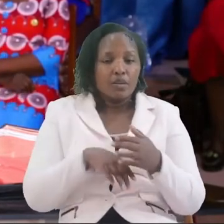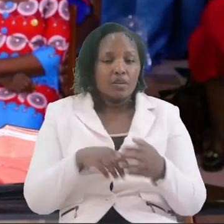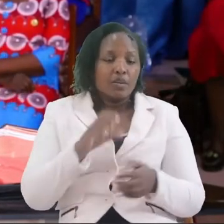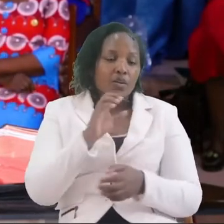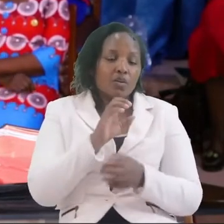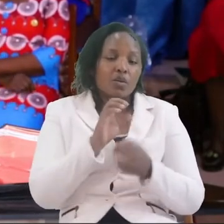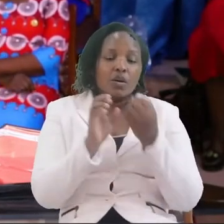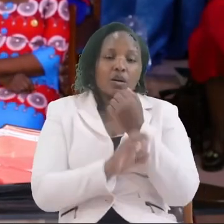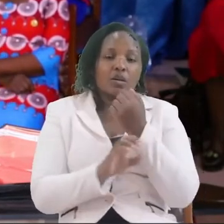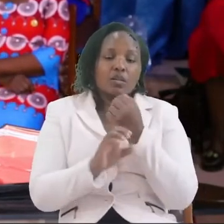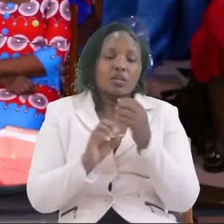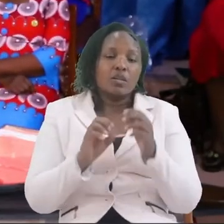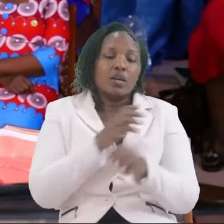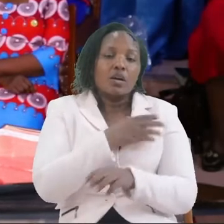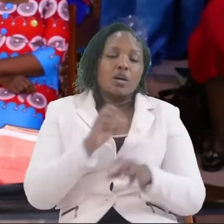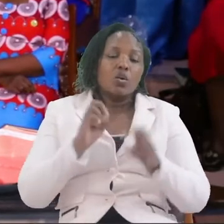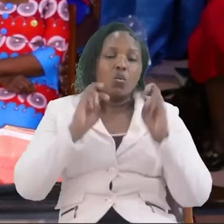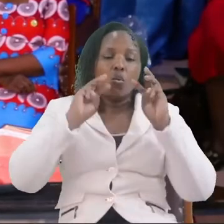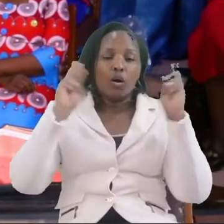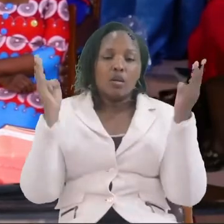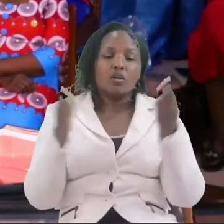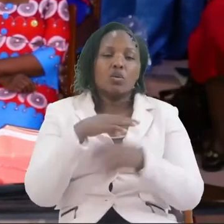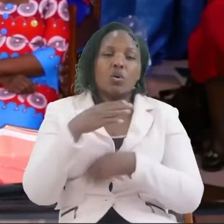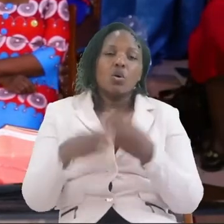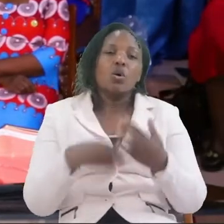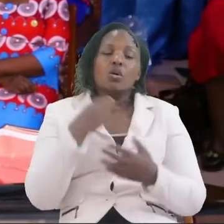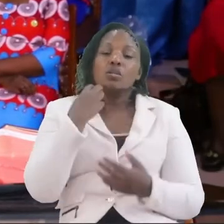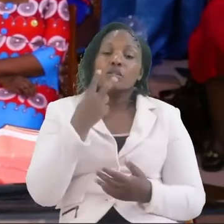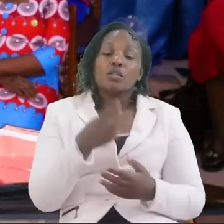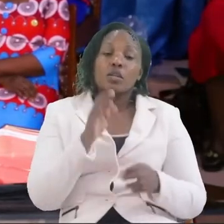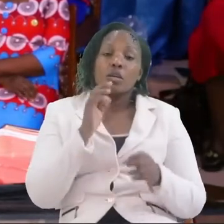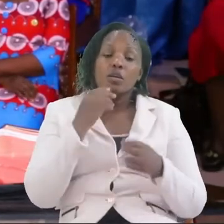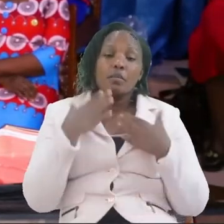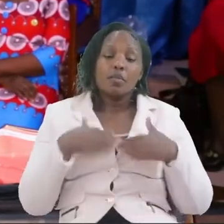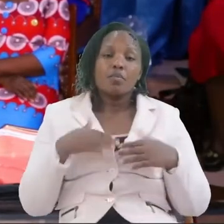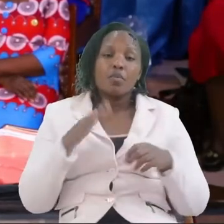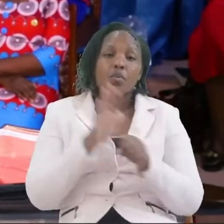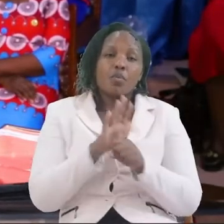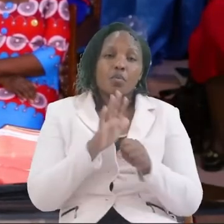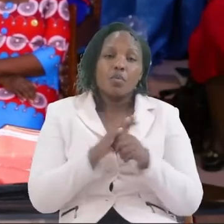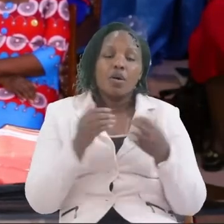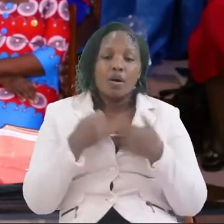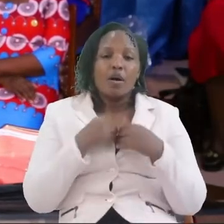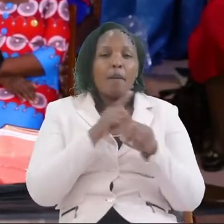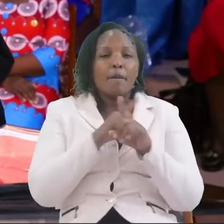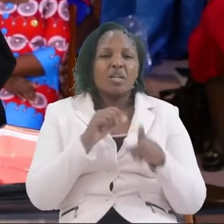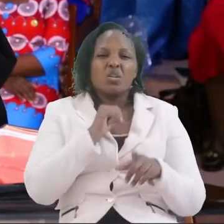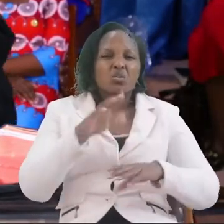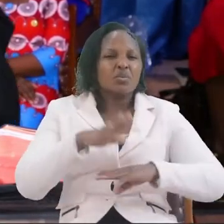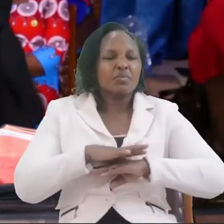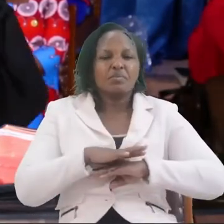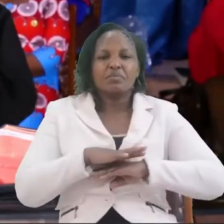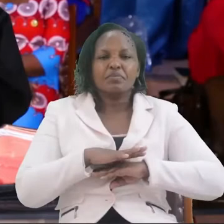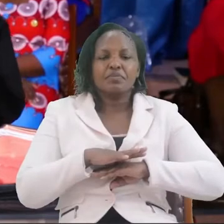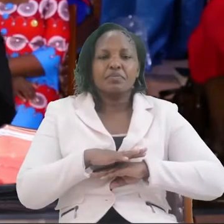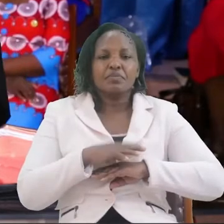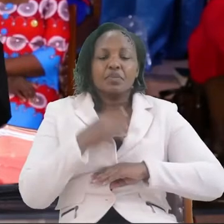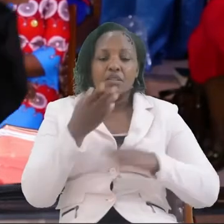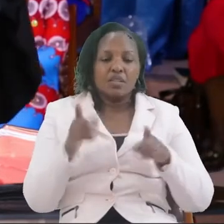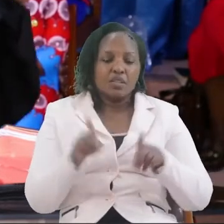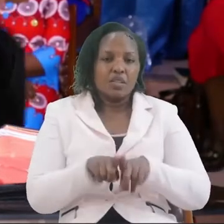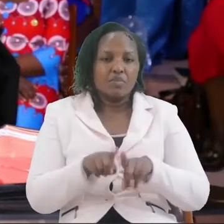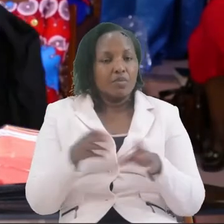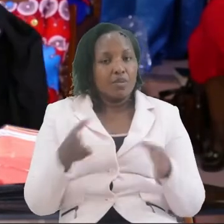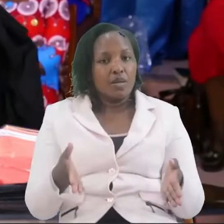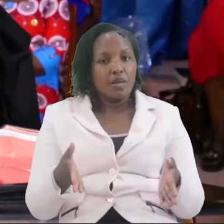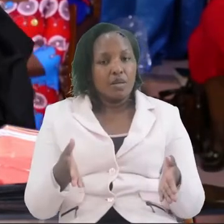yetu na ulimwengu kote tumeona watu wako na mali nyingi lakini bado hawarithiki. Ukiona kama hapa kwetu